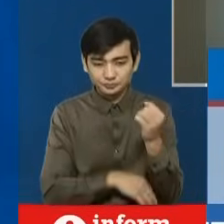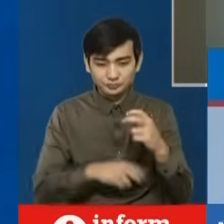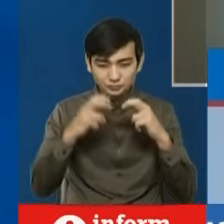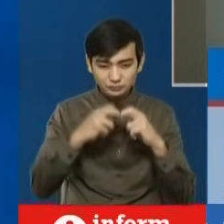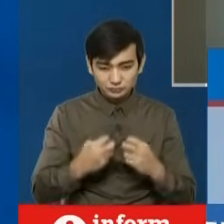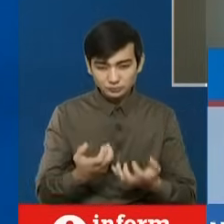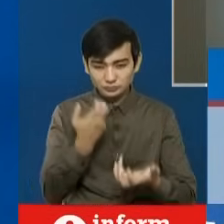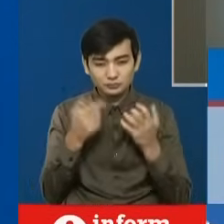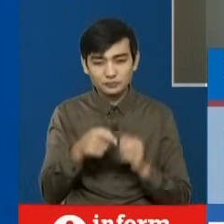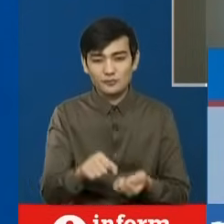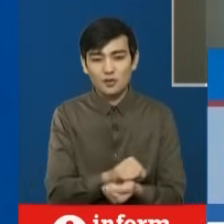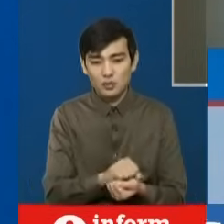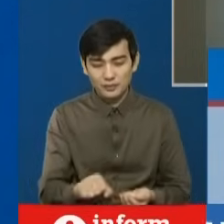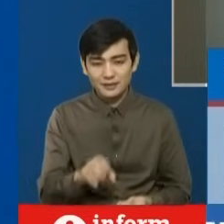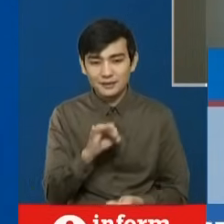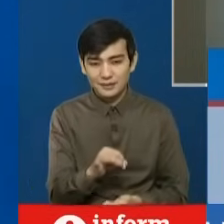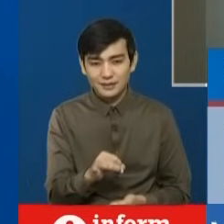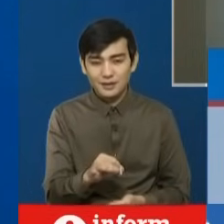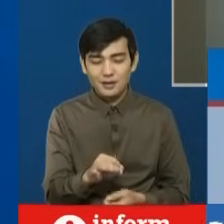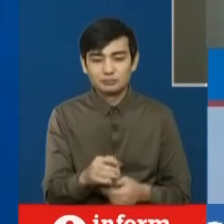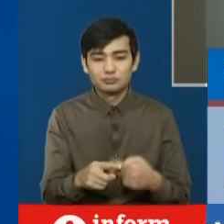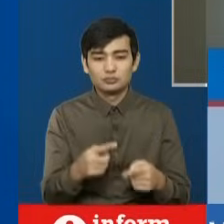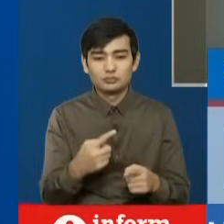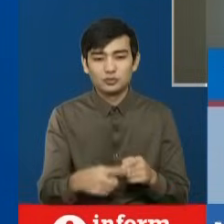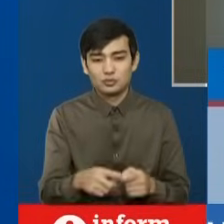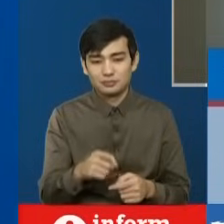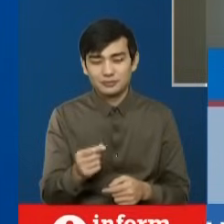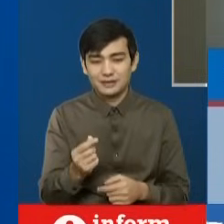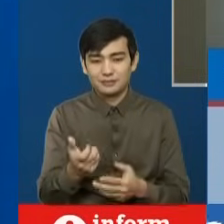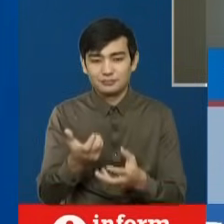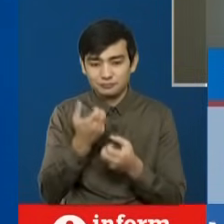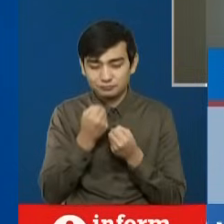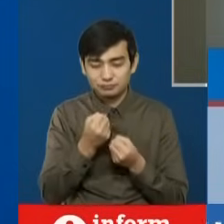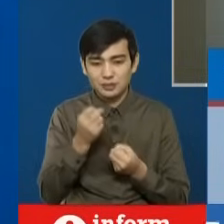этих документов Наследники могут получить эти